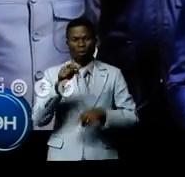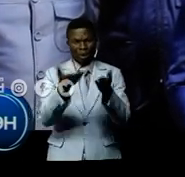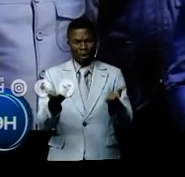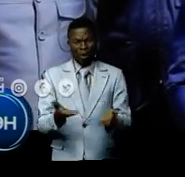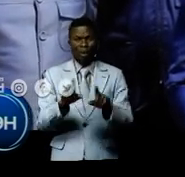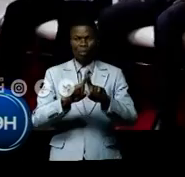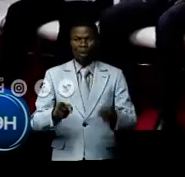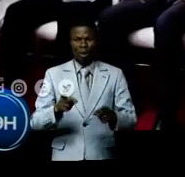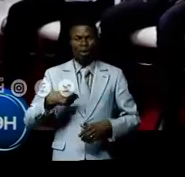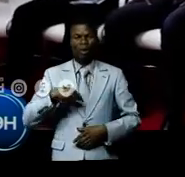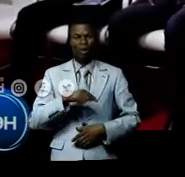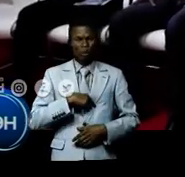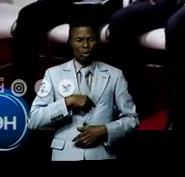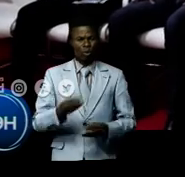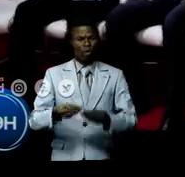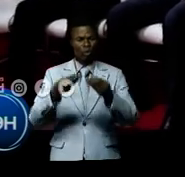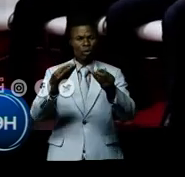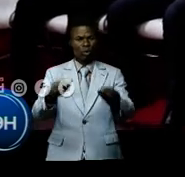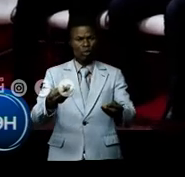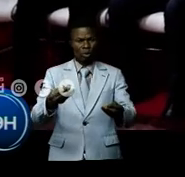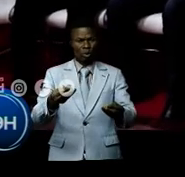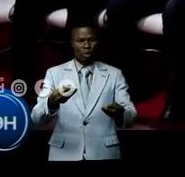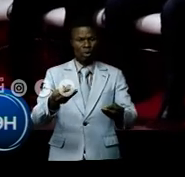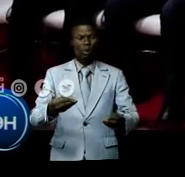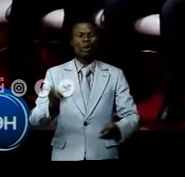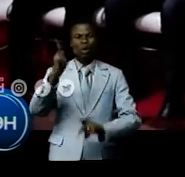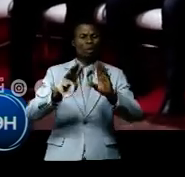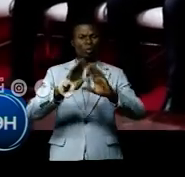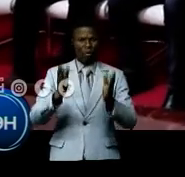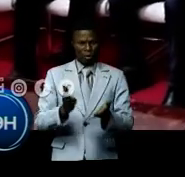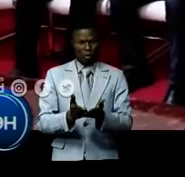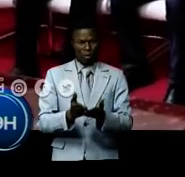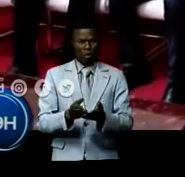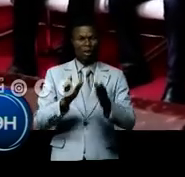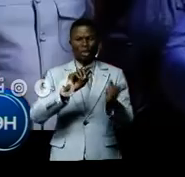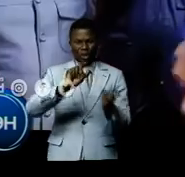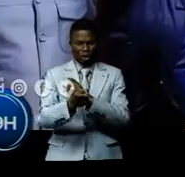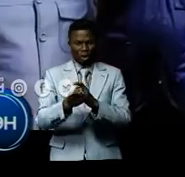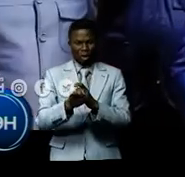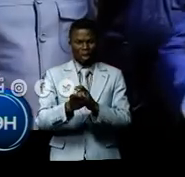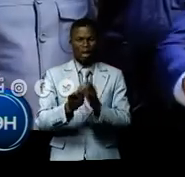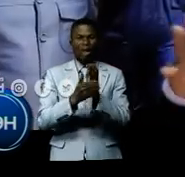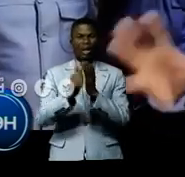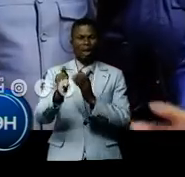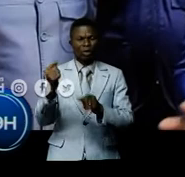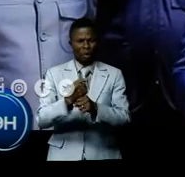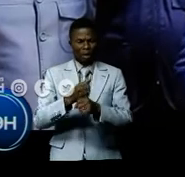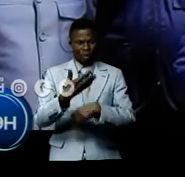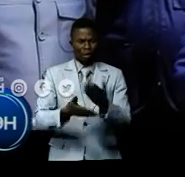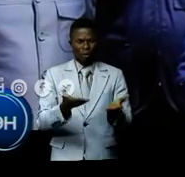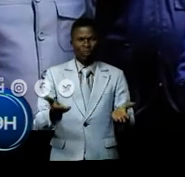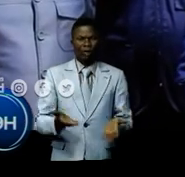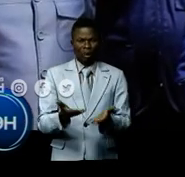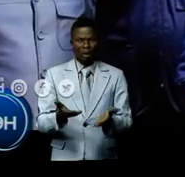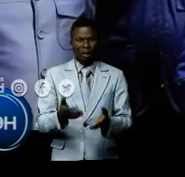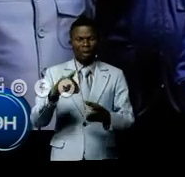là. Nous nous occupons aussi de la vie de la population et améliorer la fluidité, la circulation